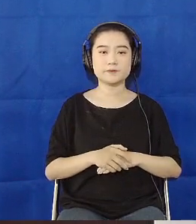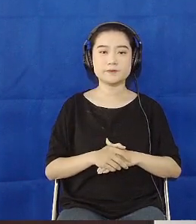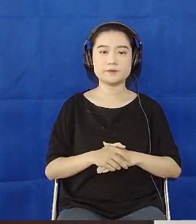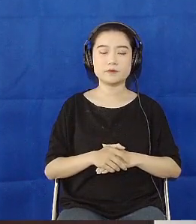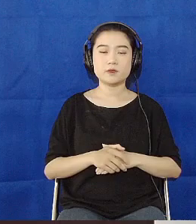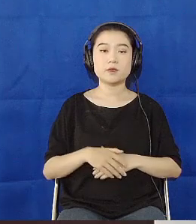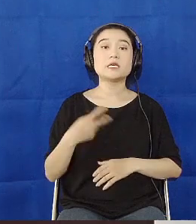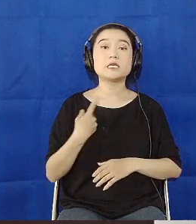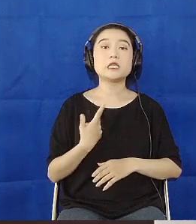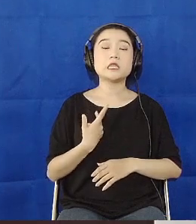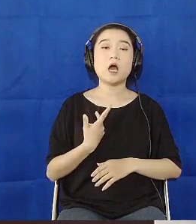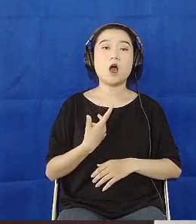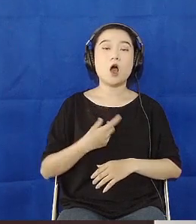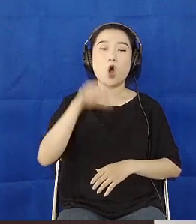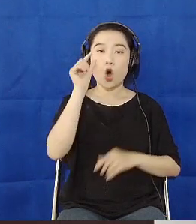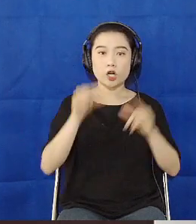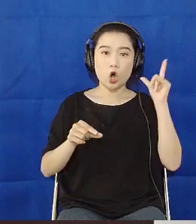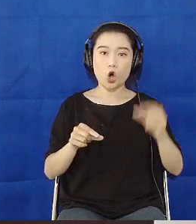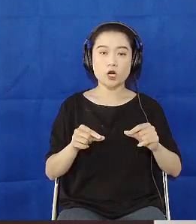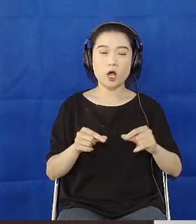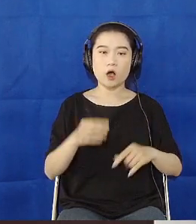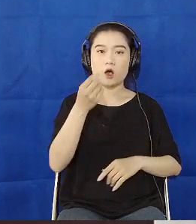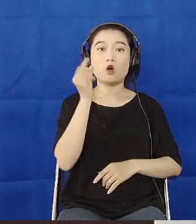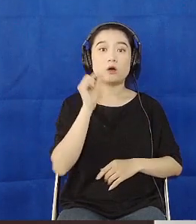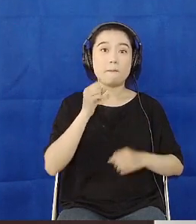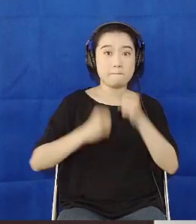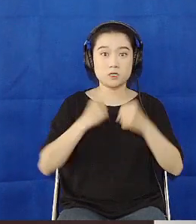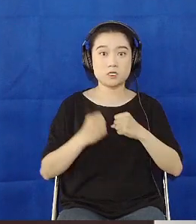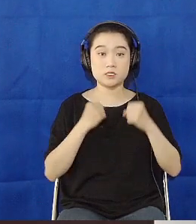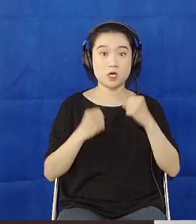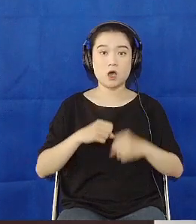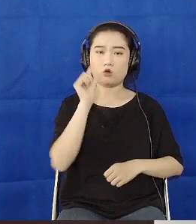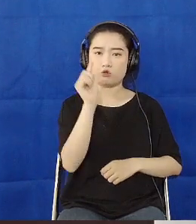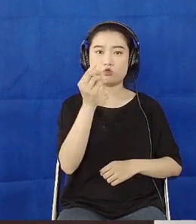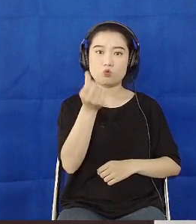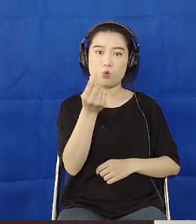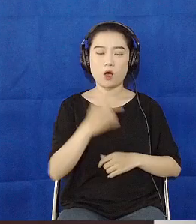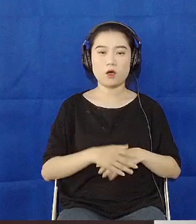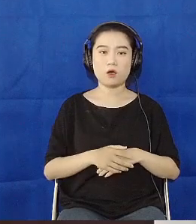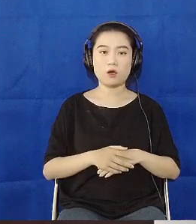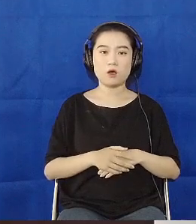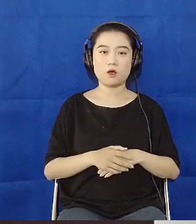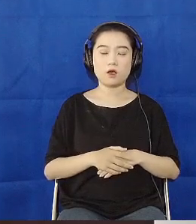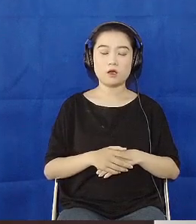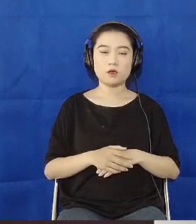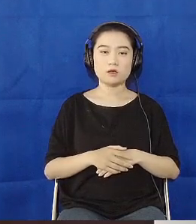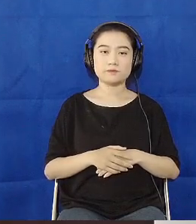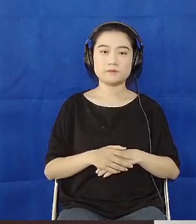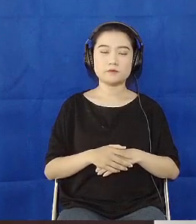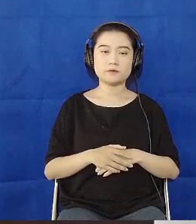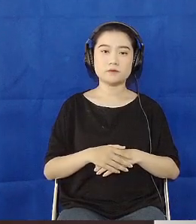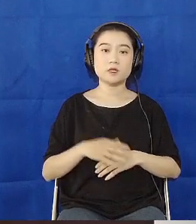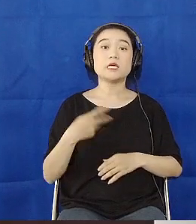orang-orang upahan Allah, tetapi kita adalah teman-teman, kita